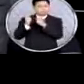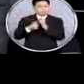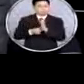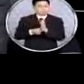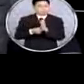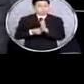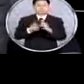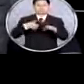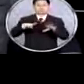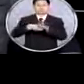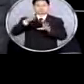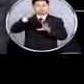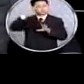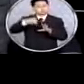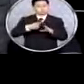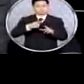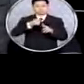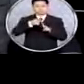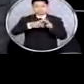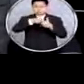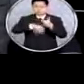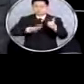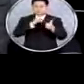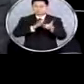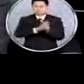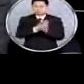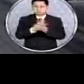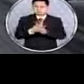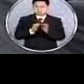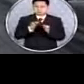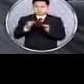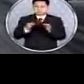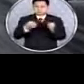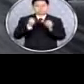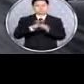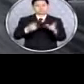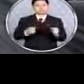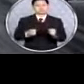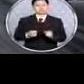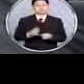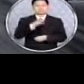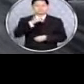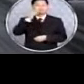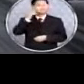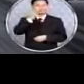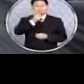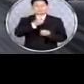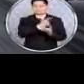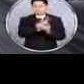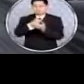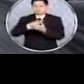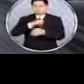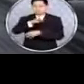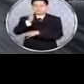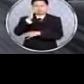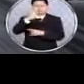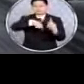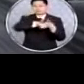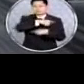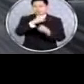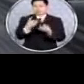的叫做文创产业是不是已经流于商业化。其实不分蓝绿，我们都知道每年各县市都在轮